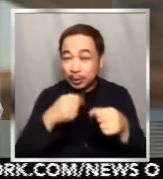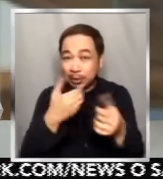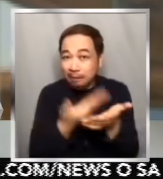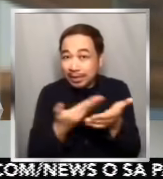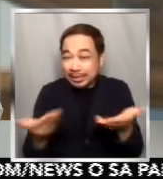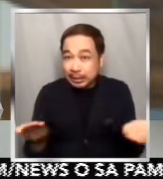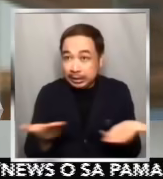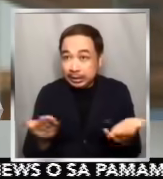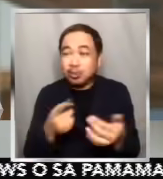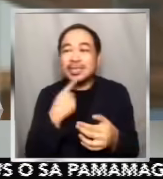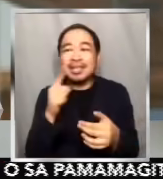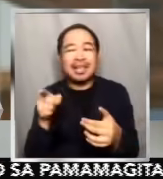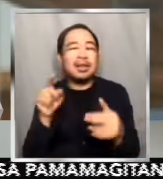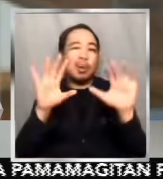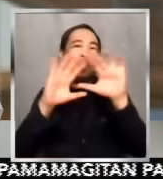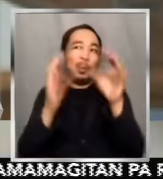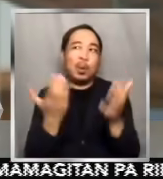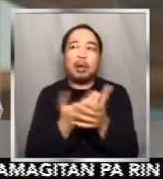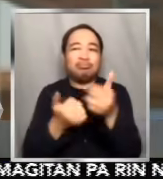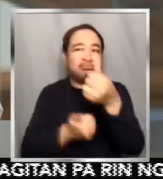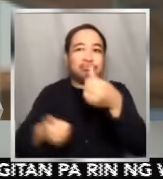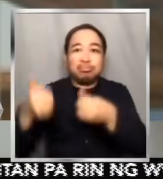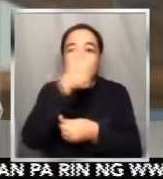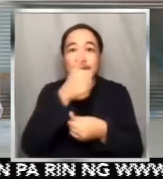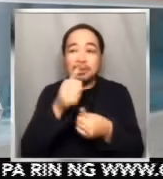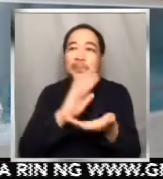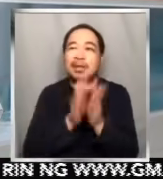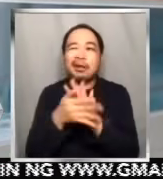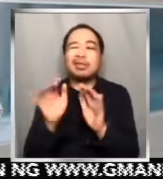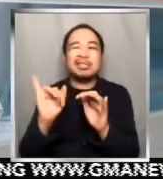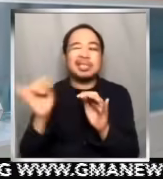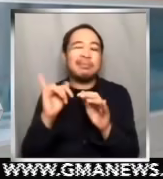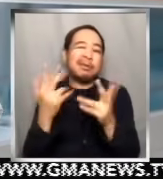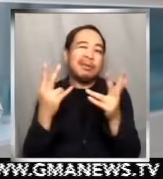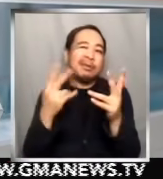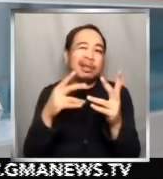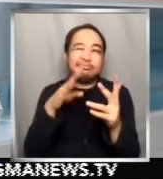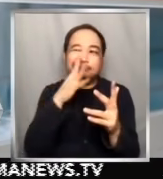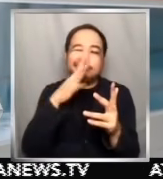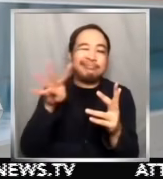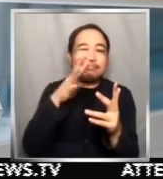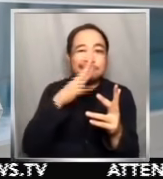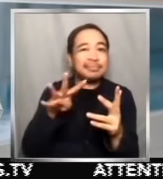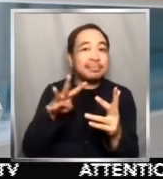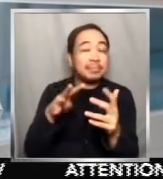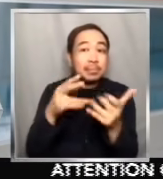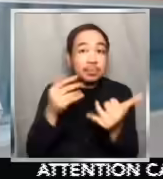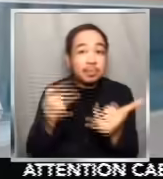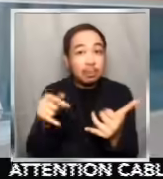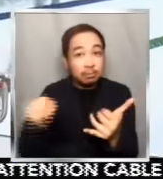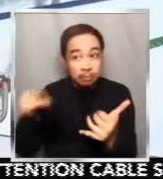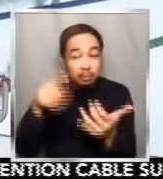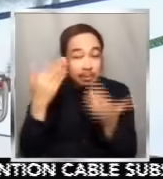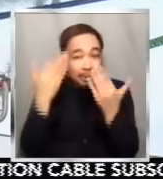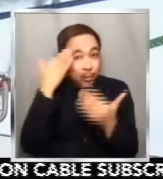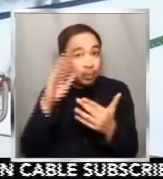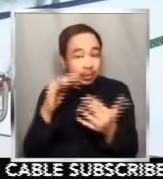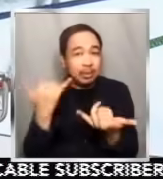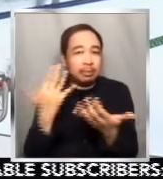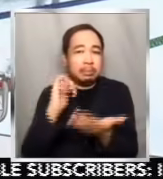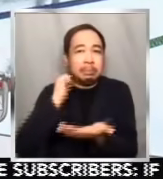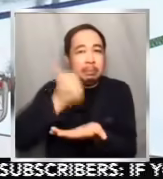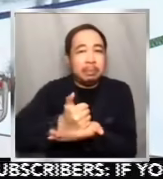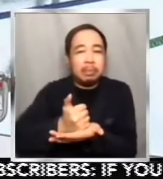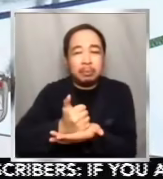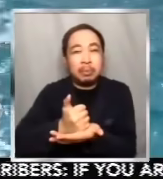world class na yon magiging white elephant? Hindi nyo ba alam na pinasa natin ang National Academy